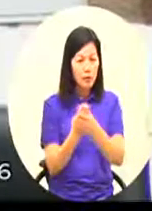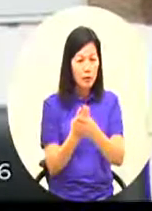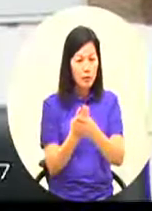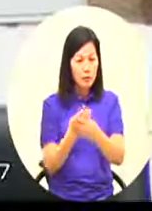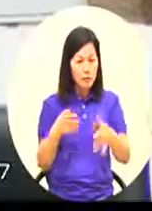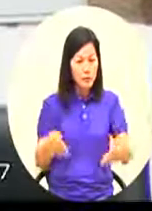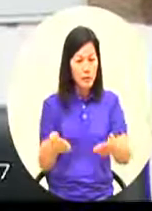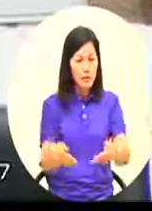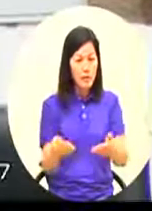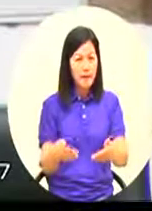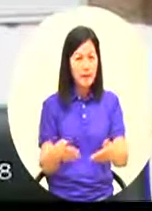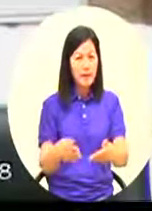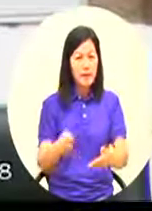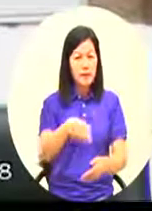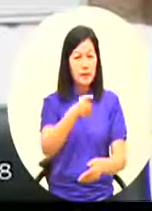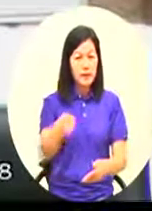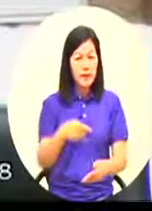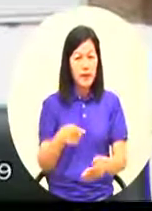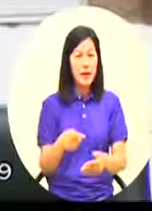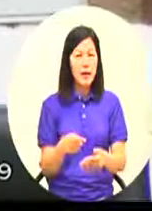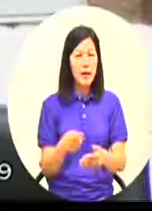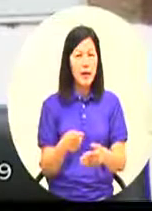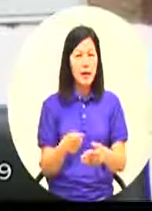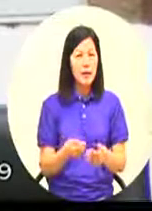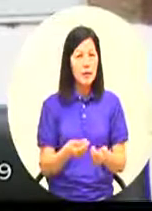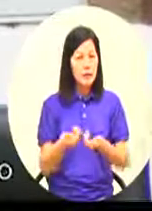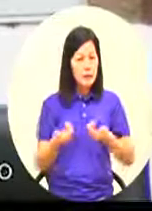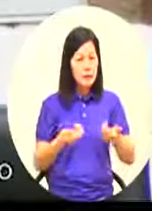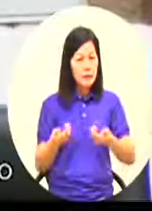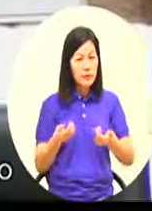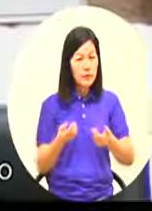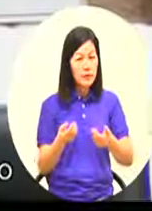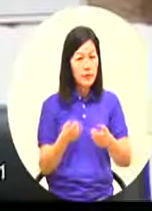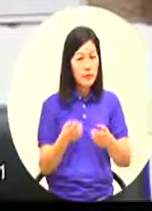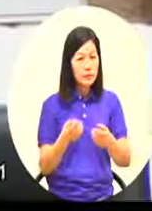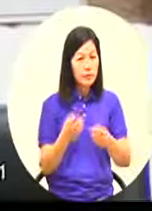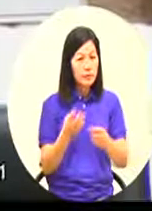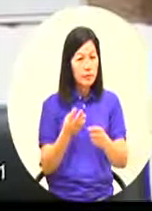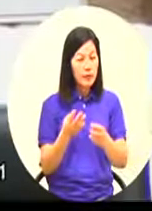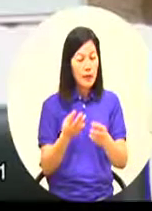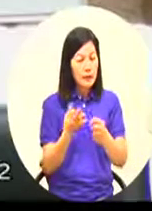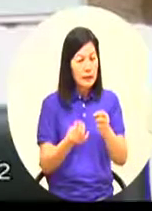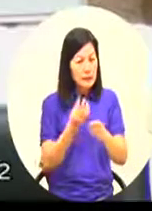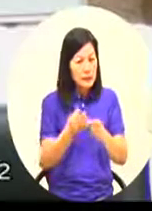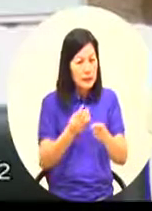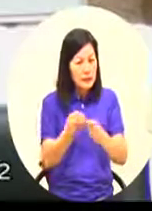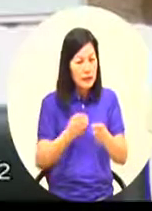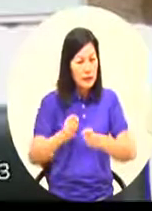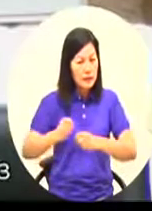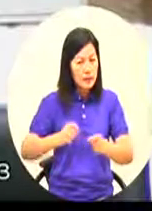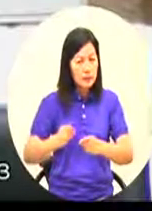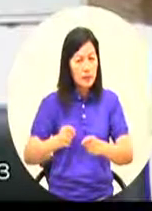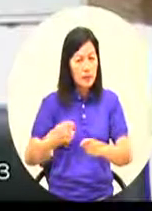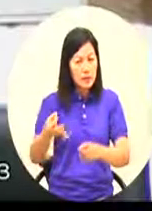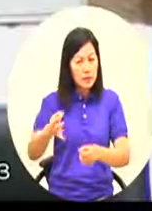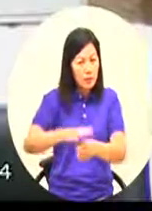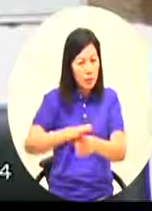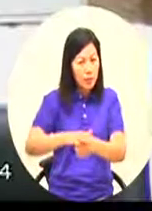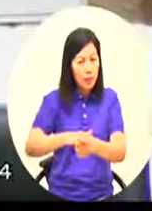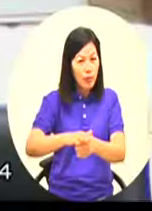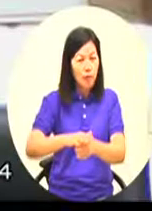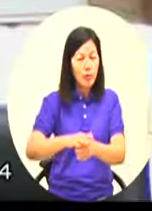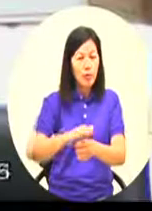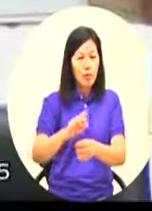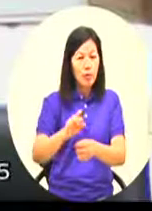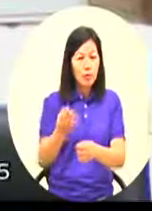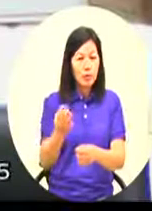发，它是分几年的计划在争取，那么它